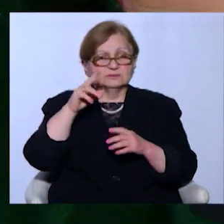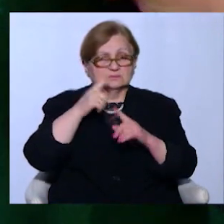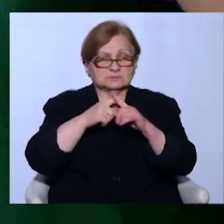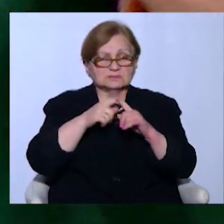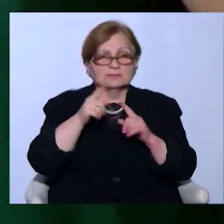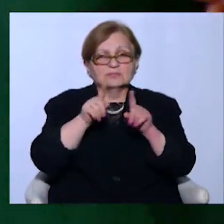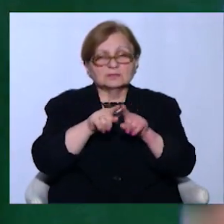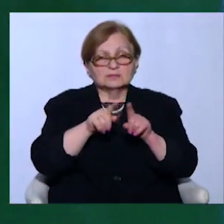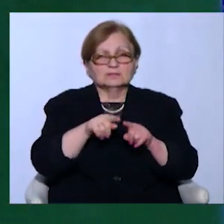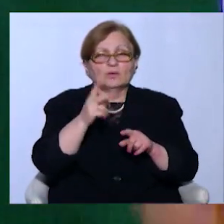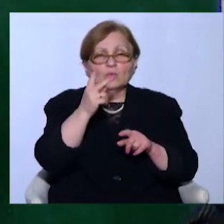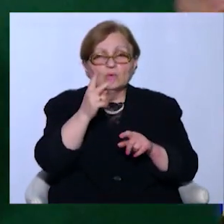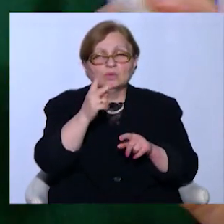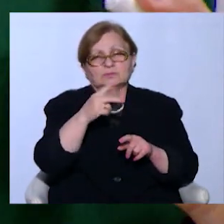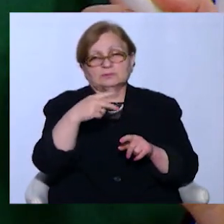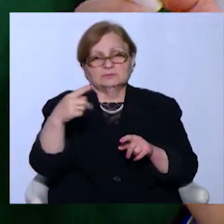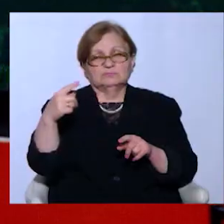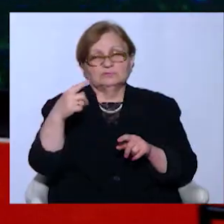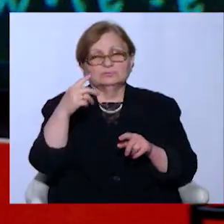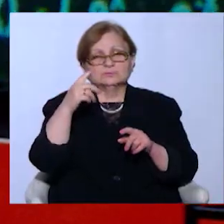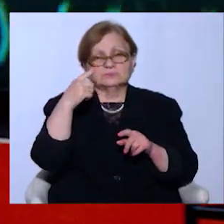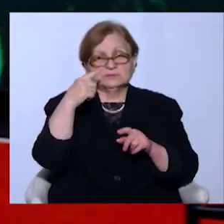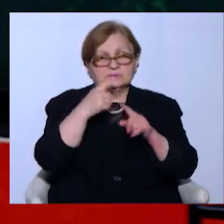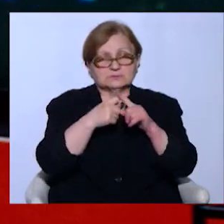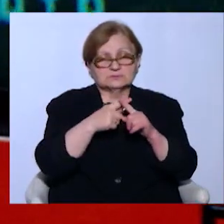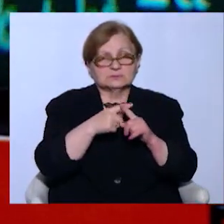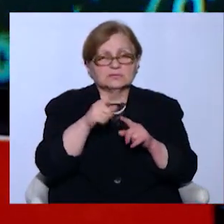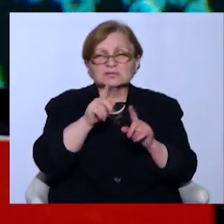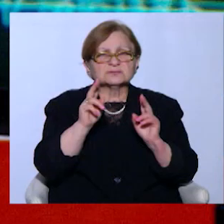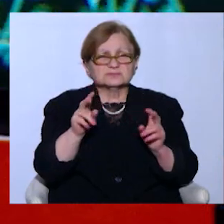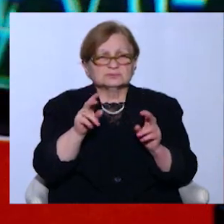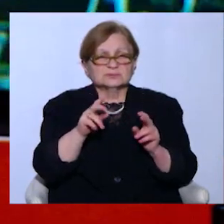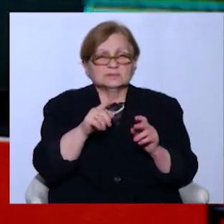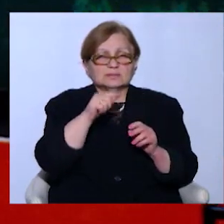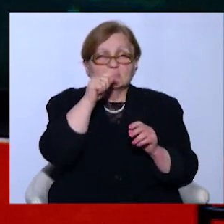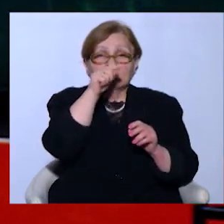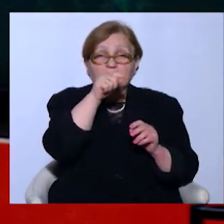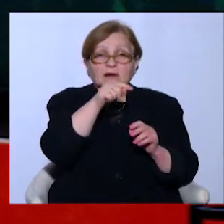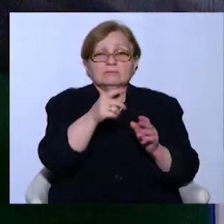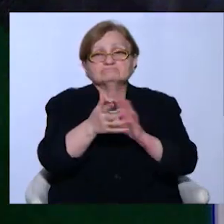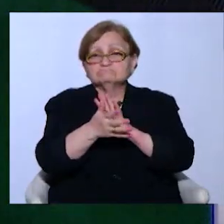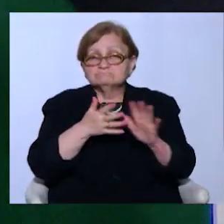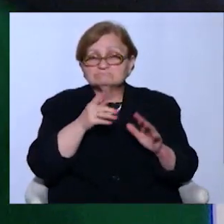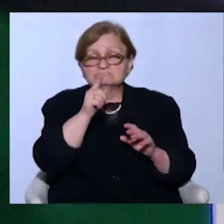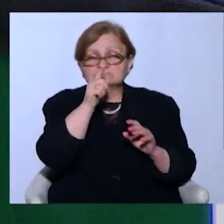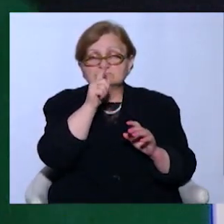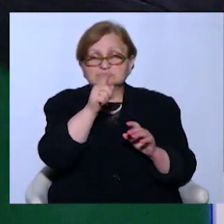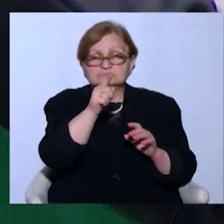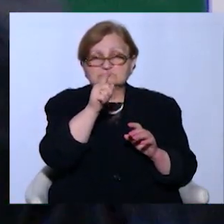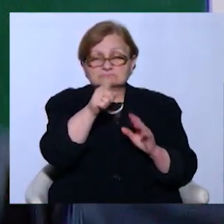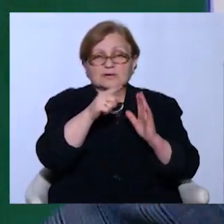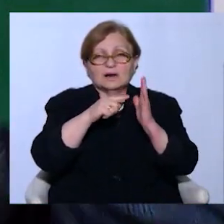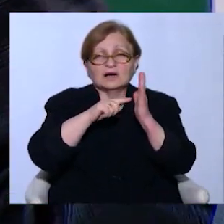2 ხარისხად -x-ი. რაც ნიშნავს, რომ აქედანაც გამომდინარეობს და აქედანაც, რომ რიცხვი